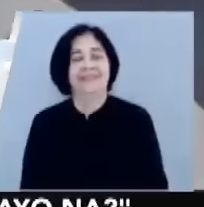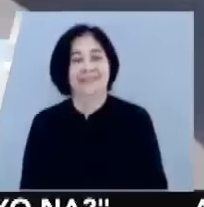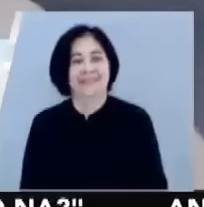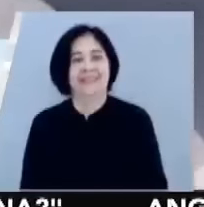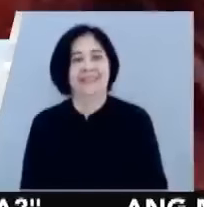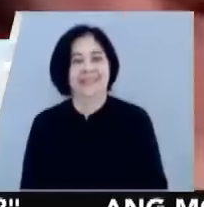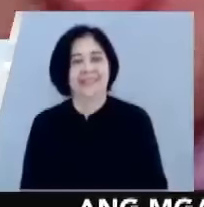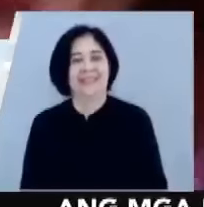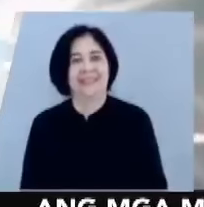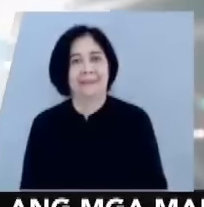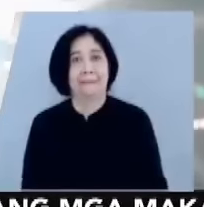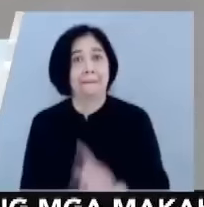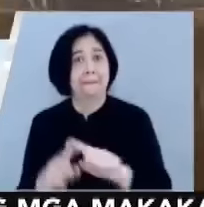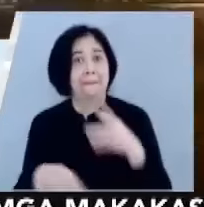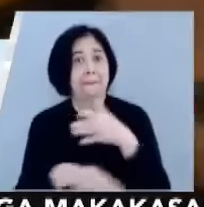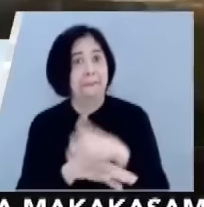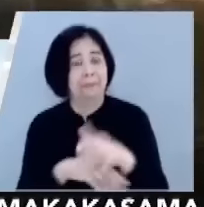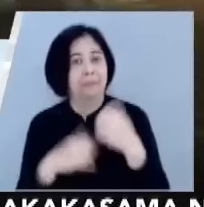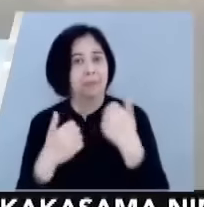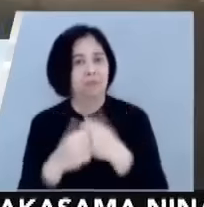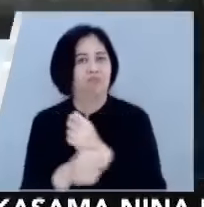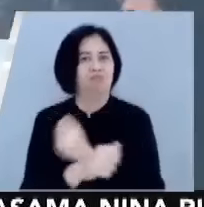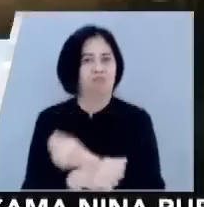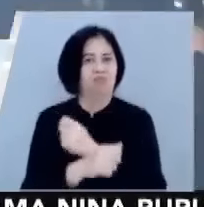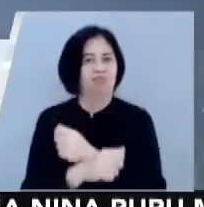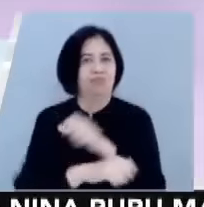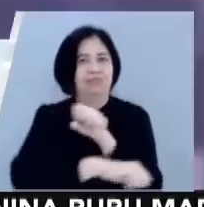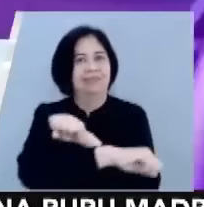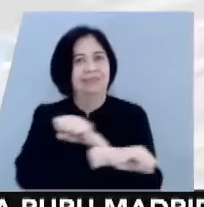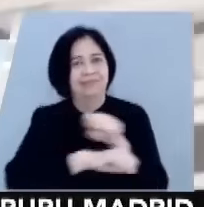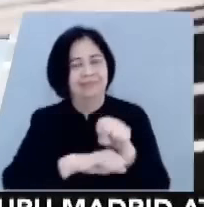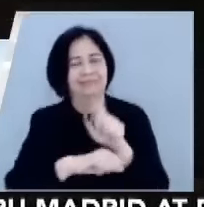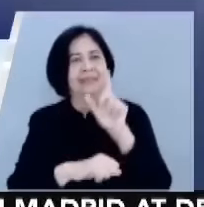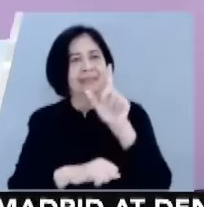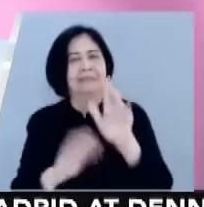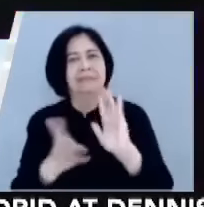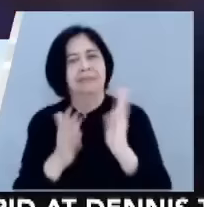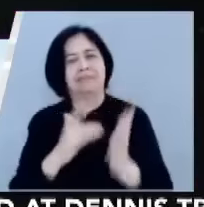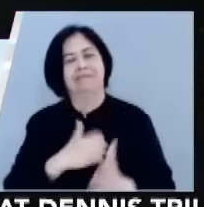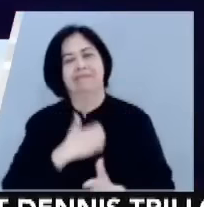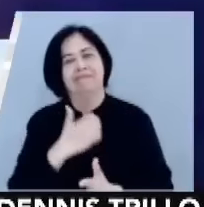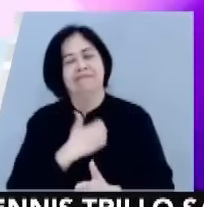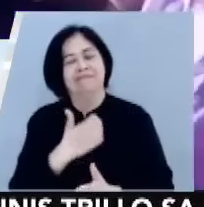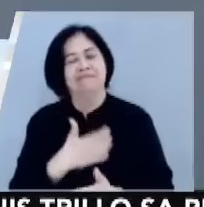Pero matapos ang kanyang rock and roll on stage, naging emotional si Olivia.